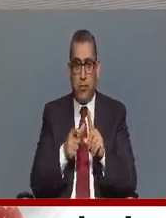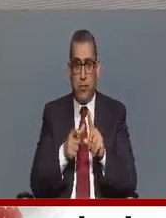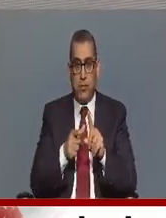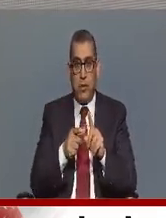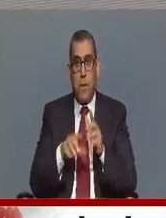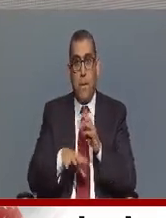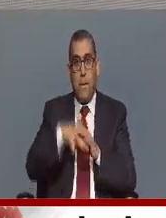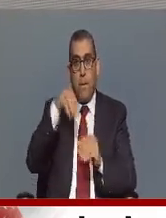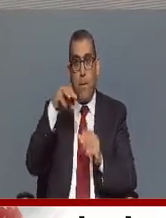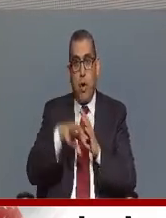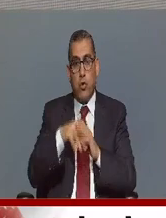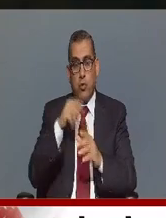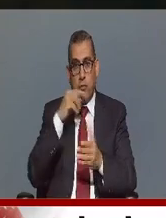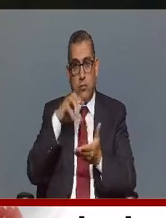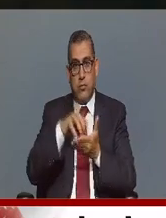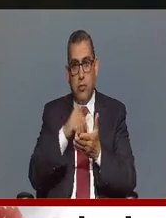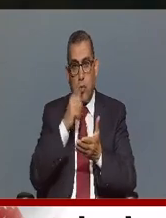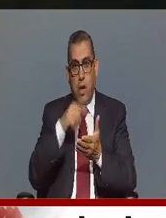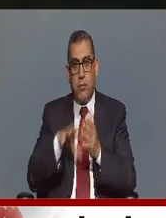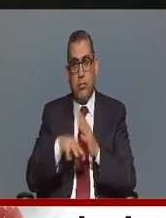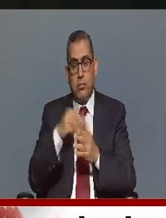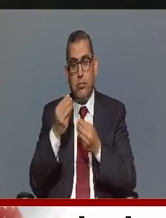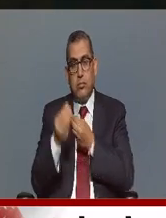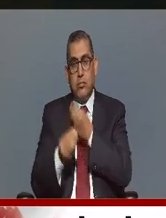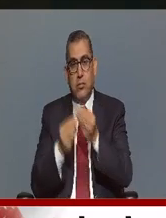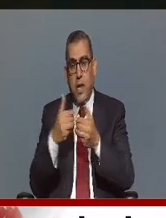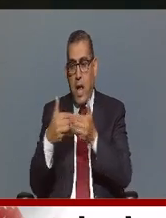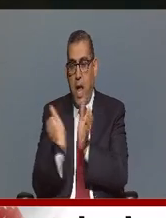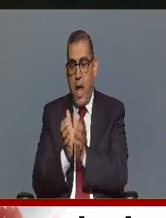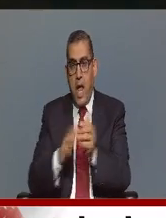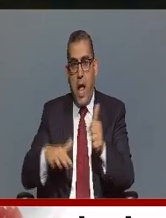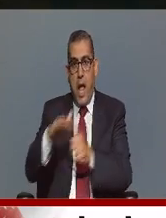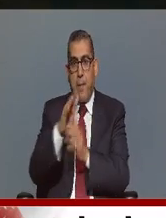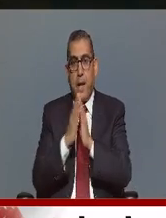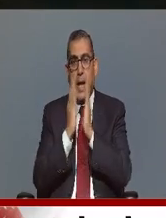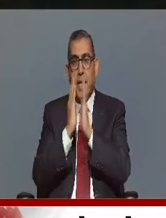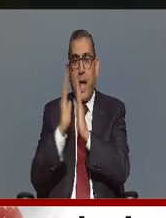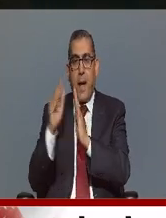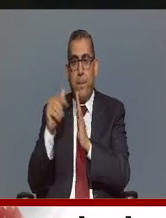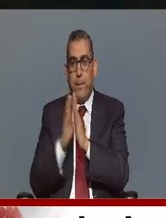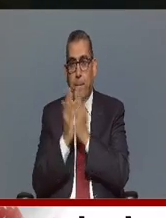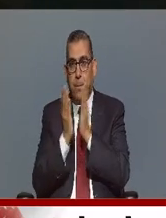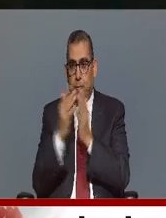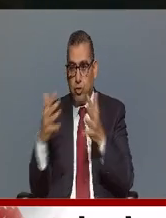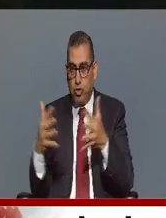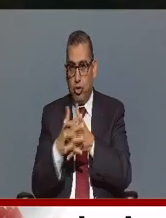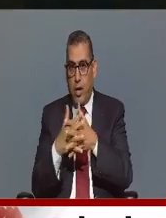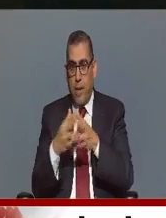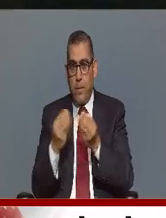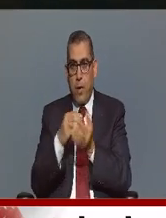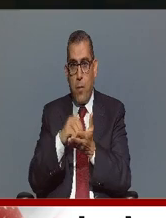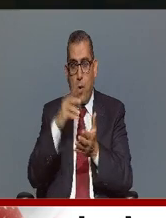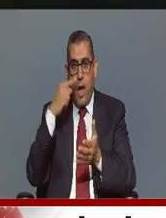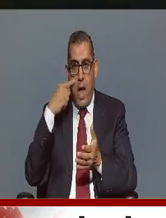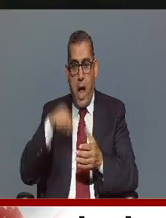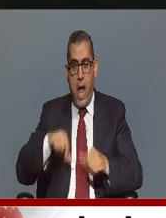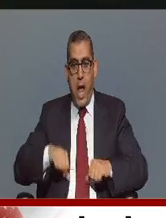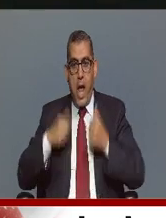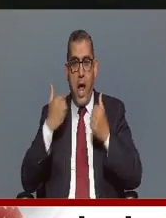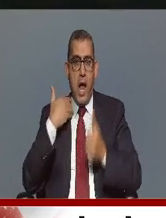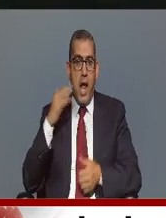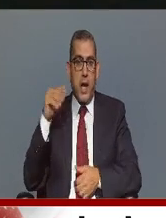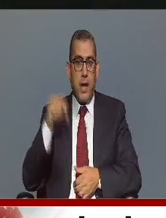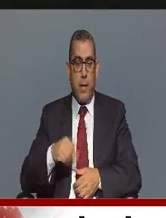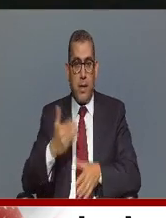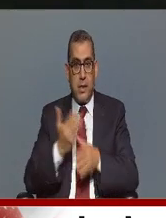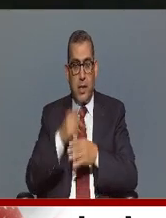مشروع كشك الكتاب ده مشروع تقدمت به الهيئة العامة للكتاب بالشراكة مع مبادرة حياة كريمة